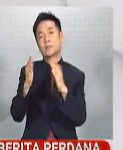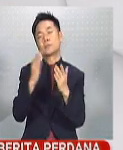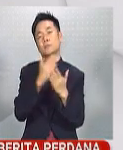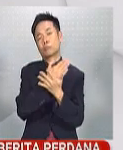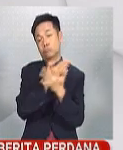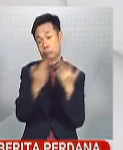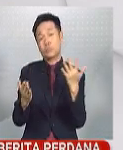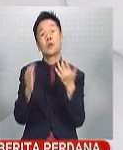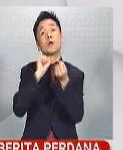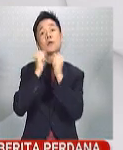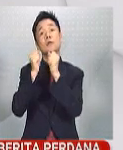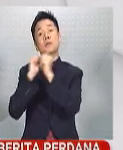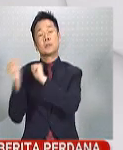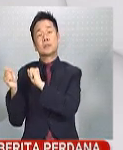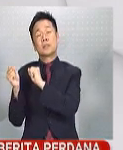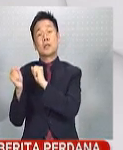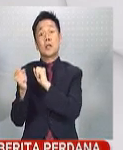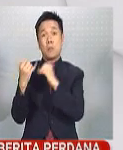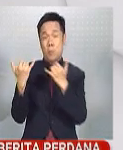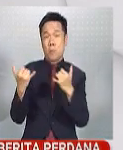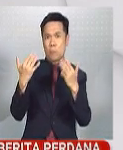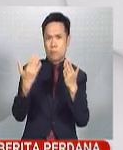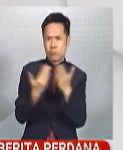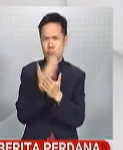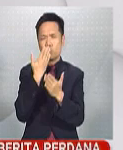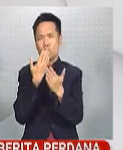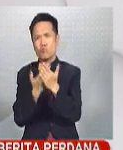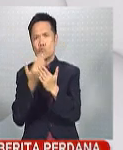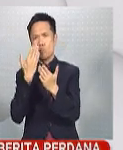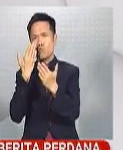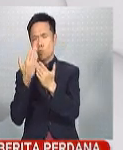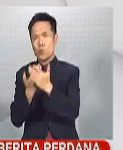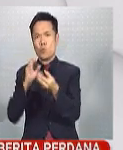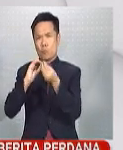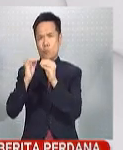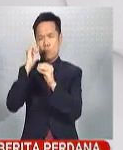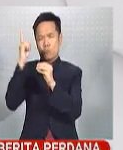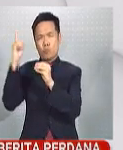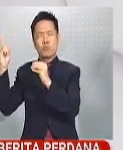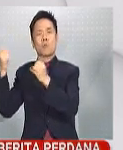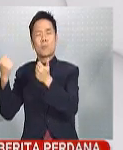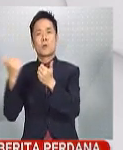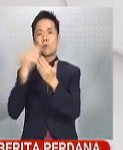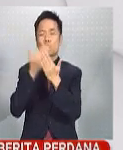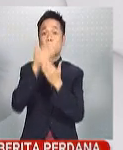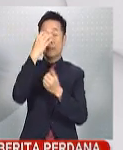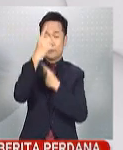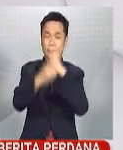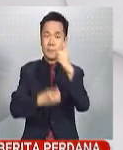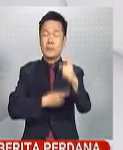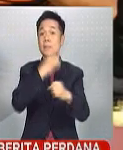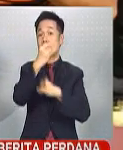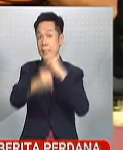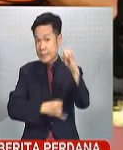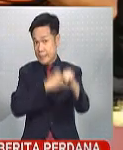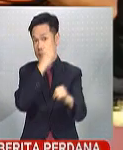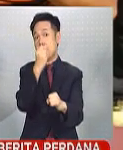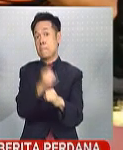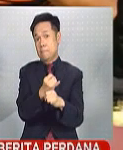sukan terutama yang banyak menghasilkan keputusan cemerlang di kejohanan peringkat antarabangsa.